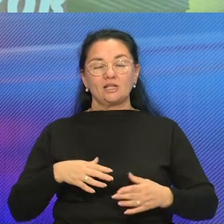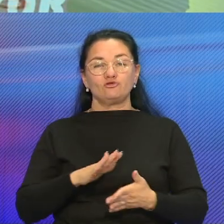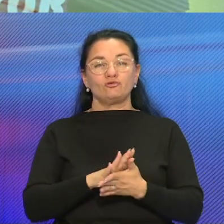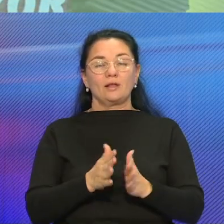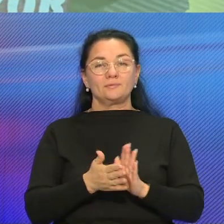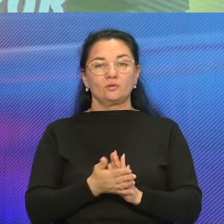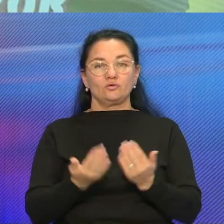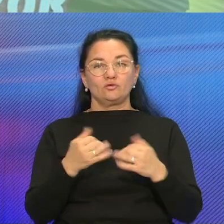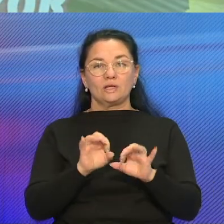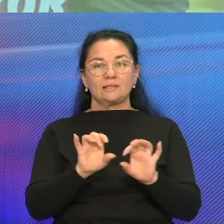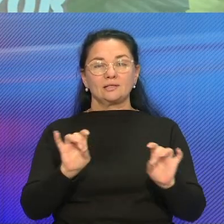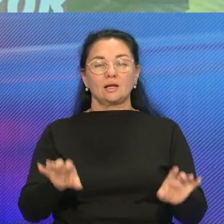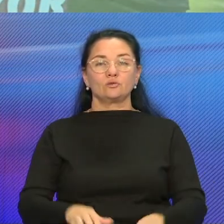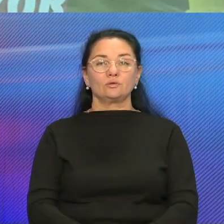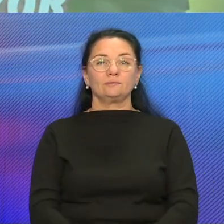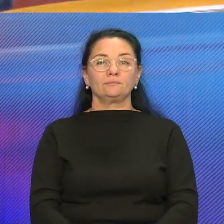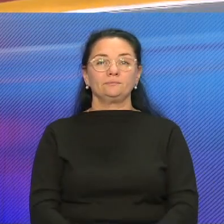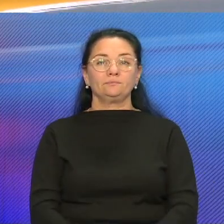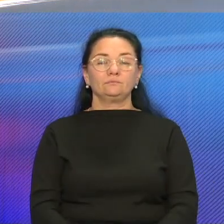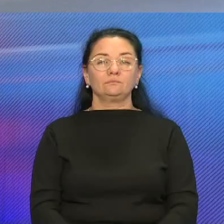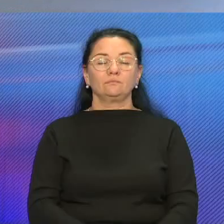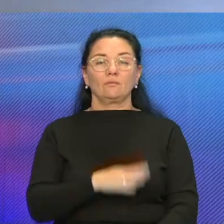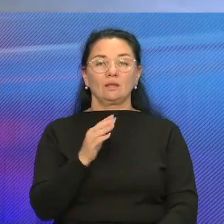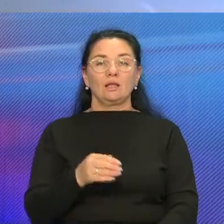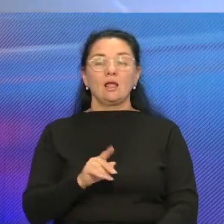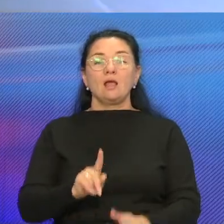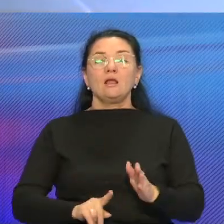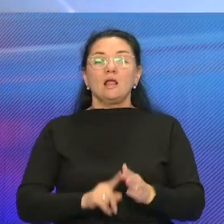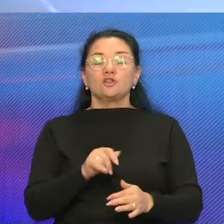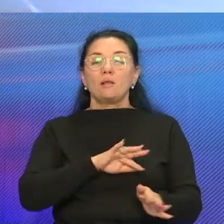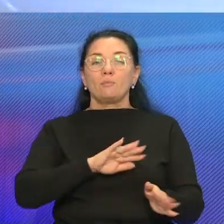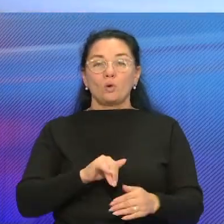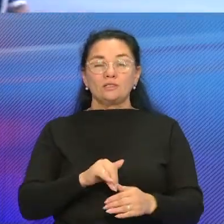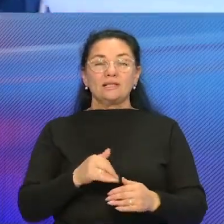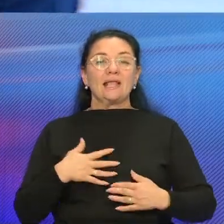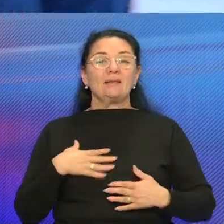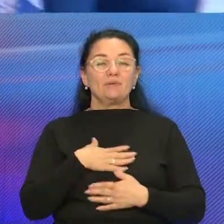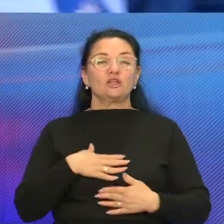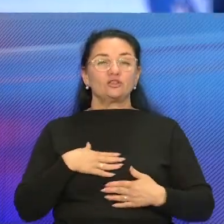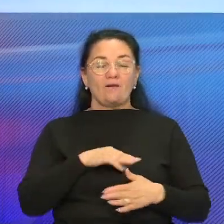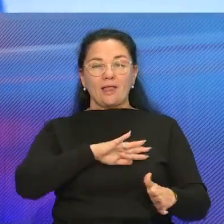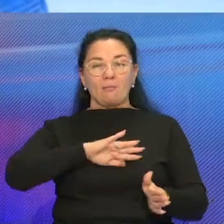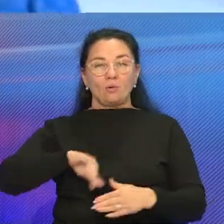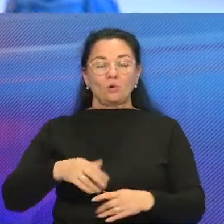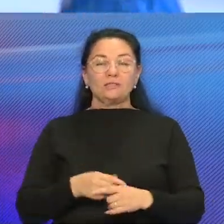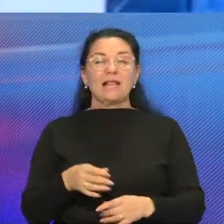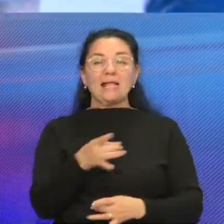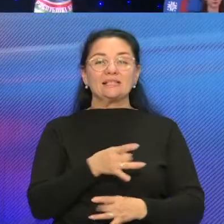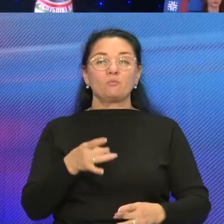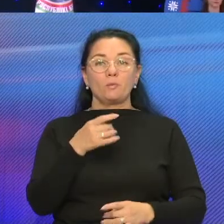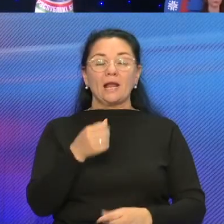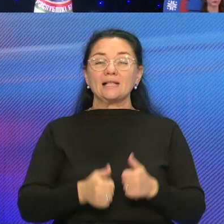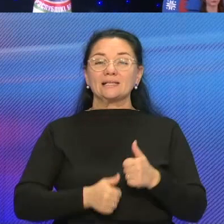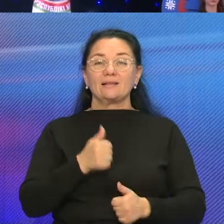Татьяна Грошук расскажет. Старты пройді нахвалявання у минулым. Гродвіншину на республіканской спартакеяді